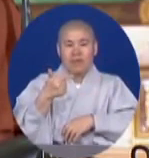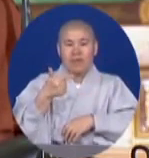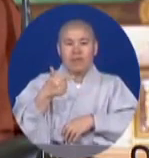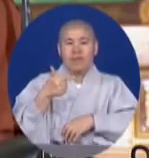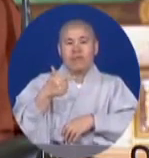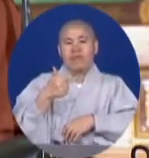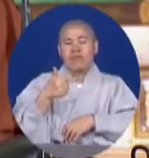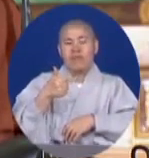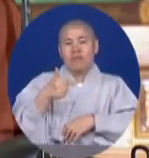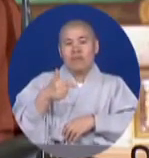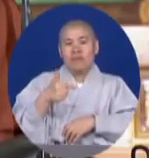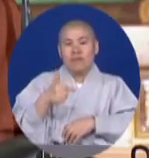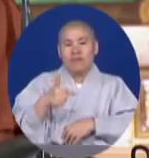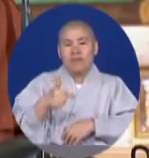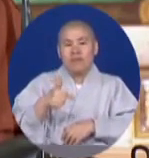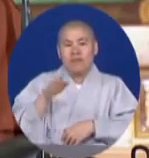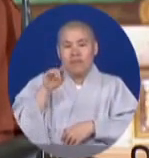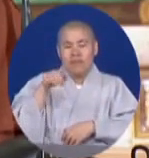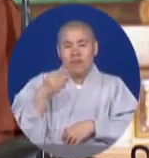본다.